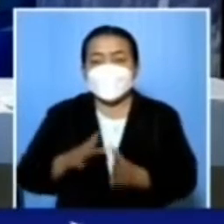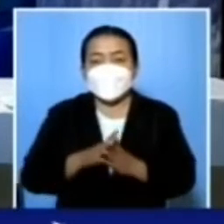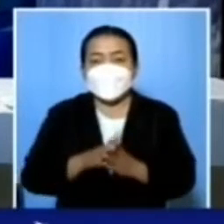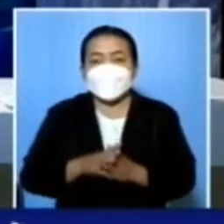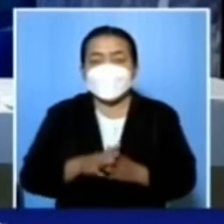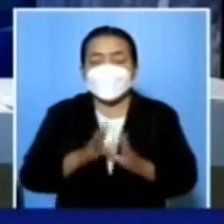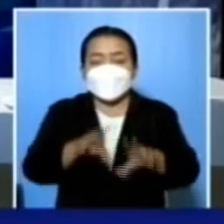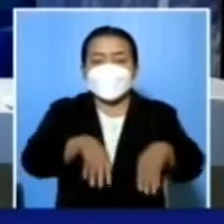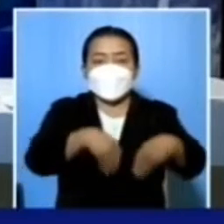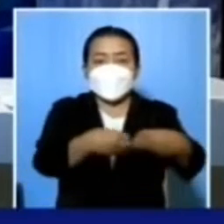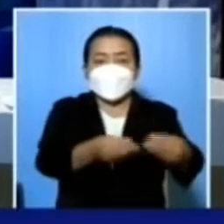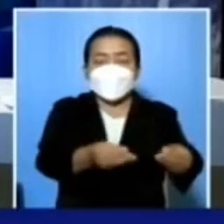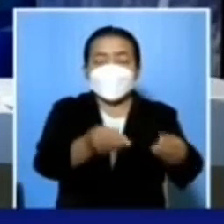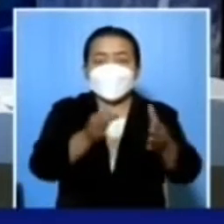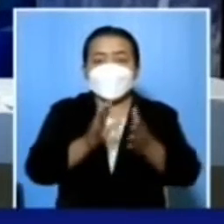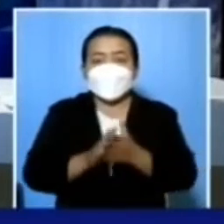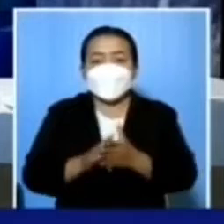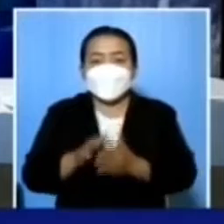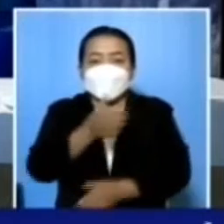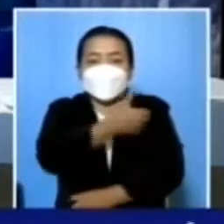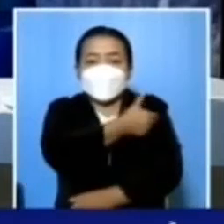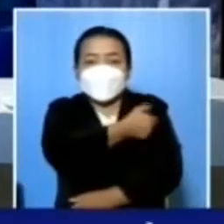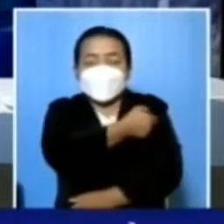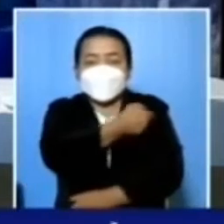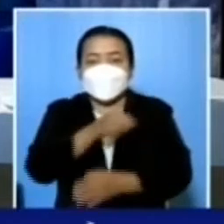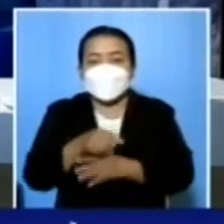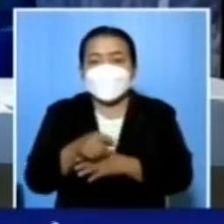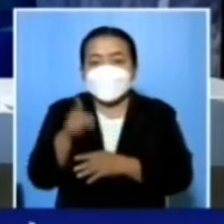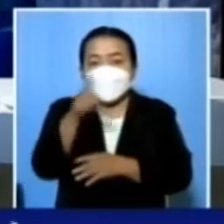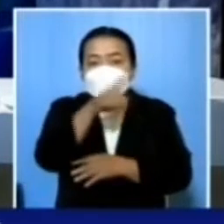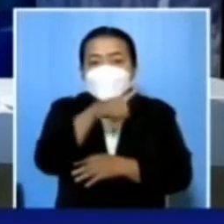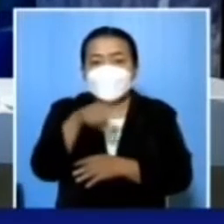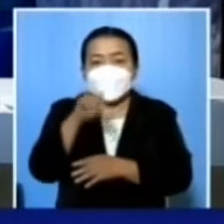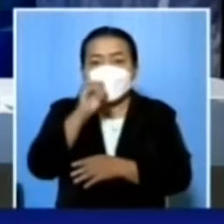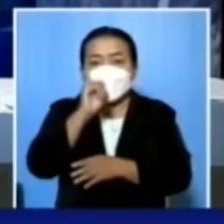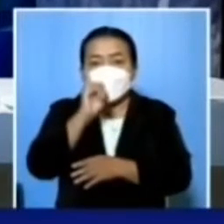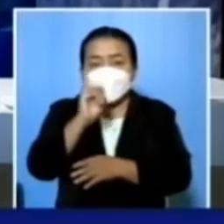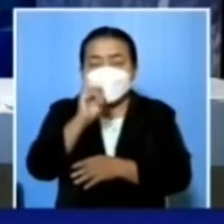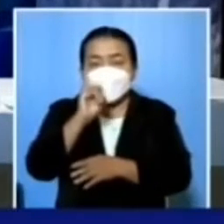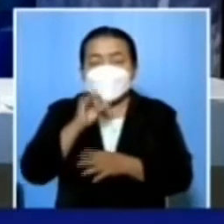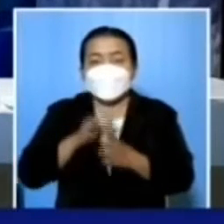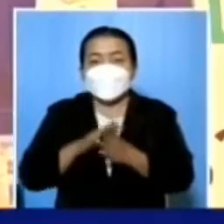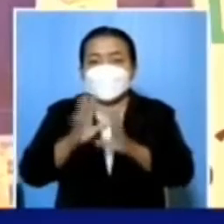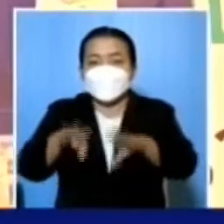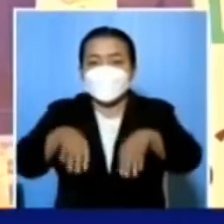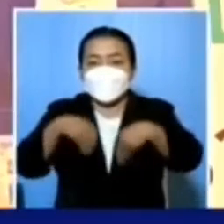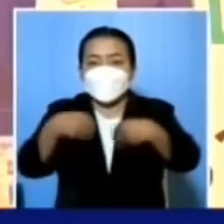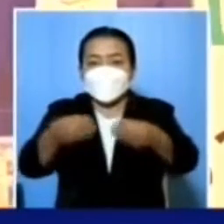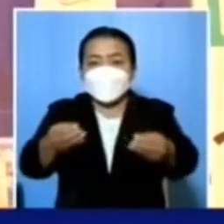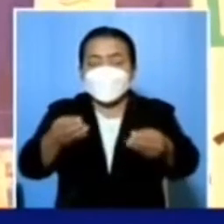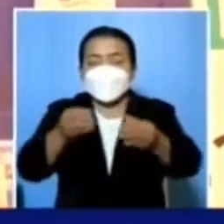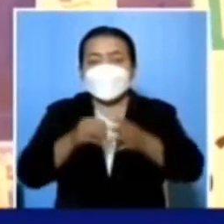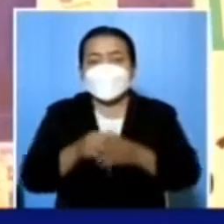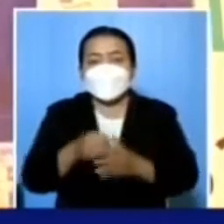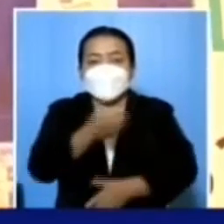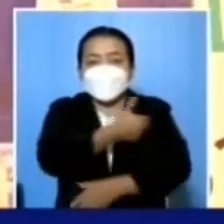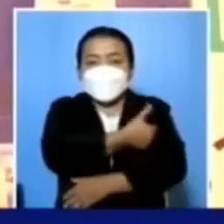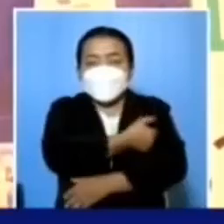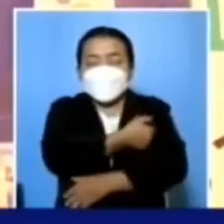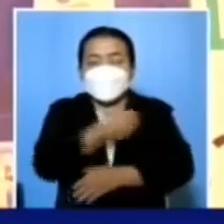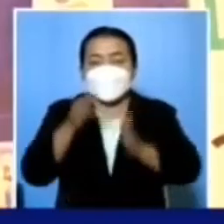กับพระภิกษุสงฆ์ผู้นำศาสนาผู้ป่วยติดเตียงและกลุ่มโรคเรื้อรังในพื้นที่จังหวัดลพบุรีค่ะขอ